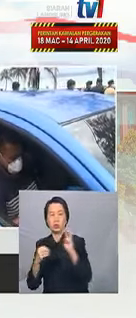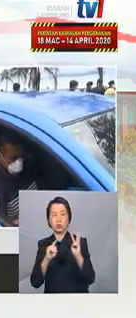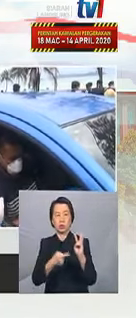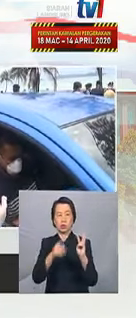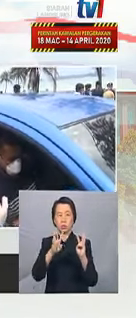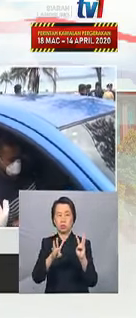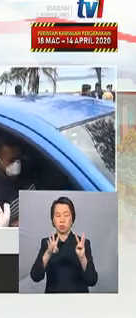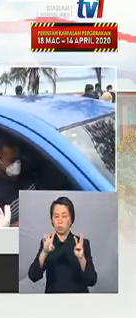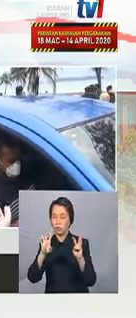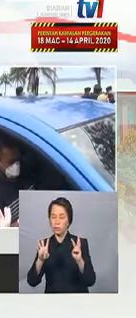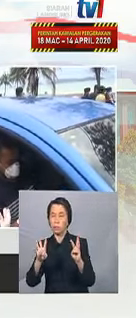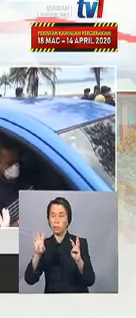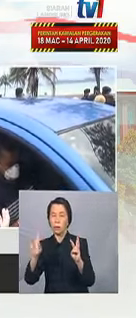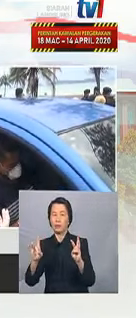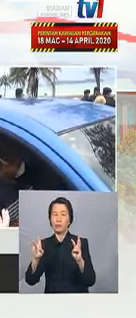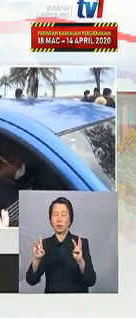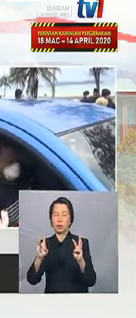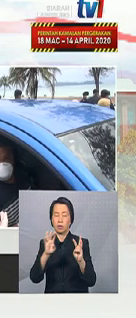6,048 individu.